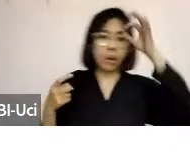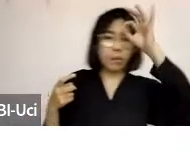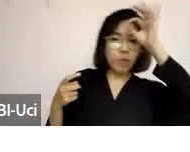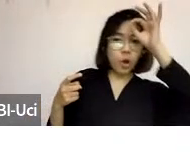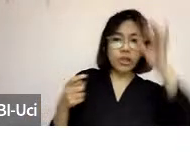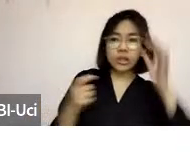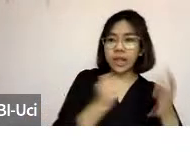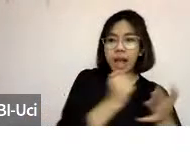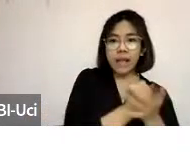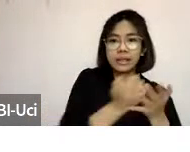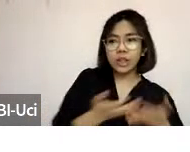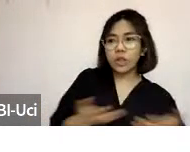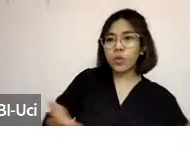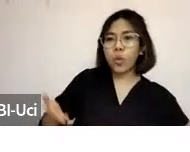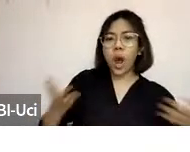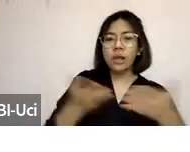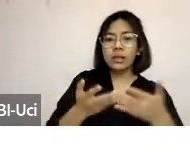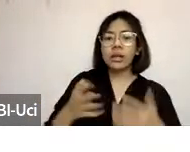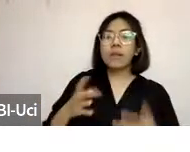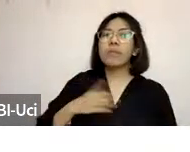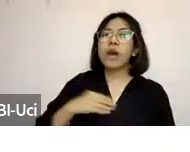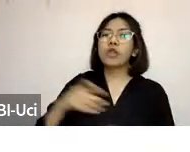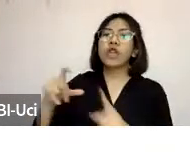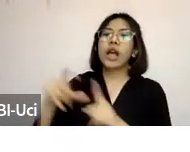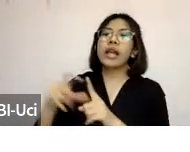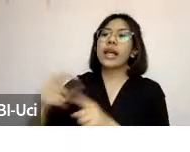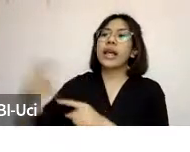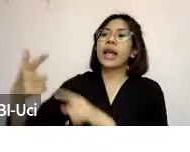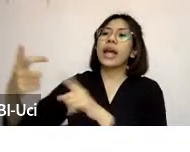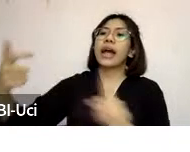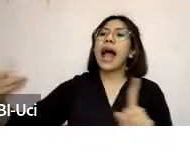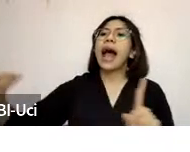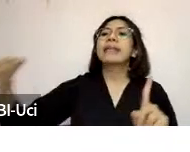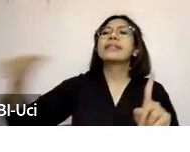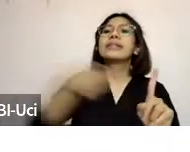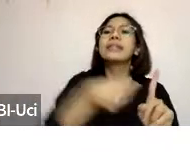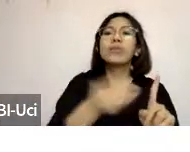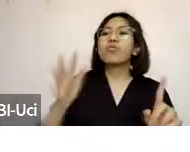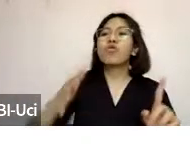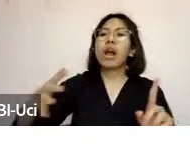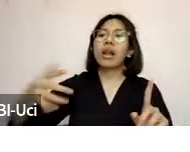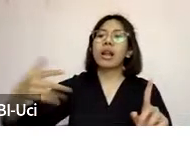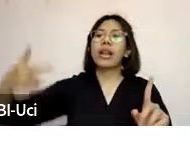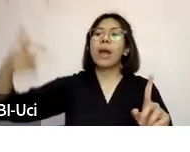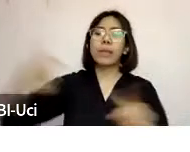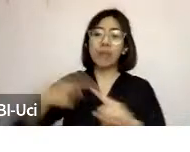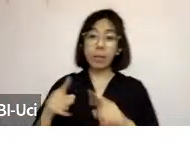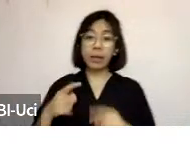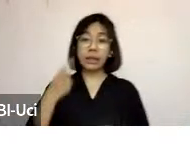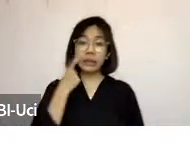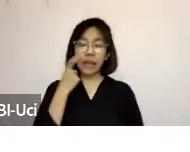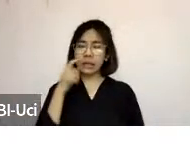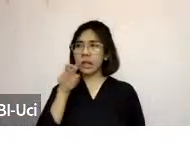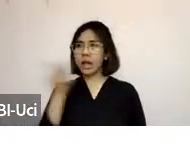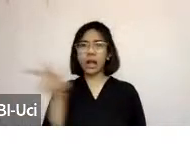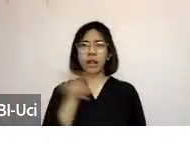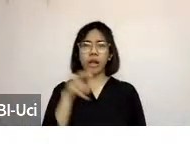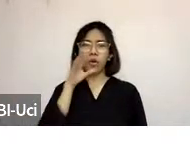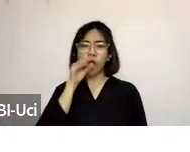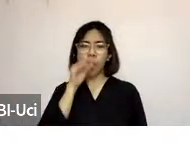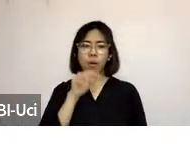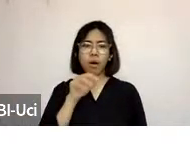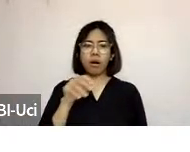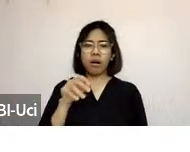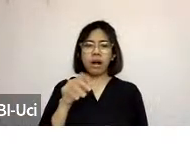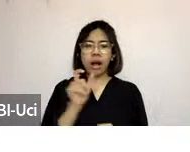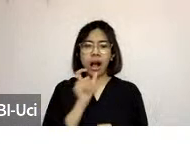protection bahwa maksud derek adalah serahkan senjata itu kepada polisi tapi polisi memaknainya Apa itu makna